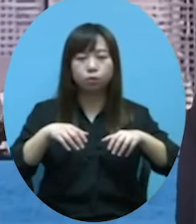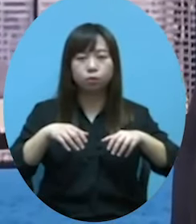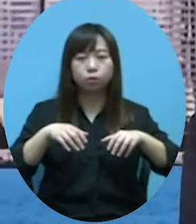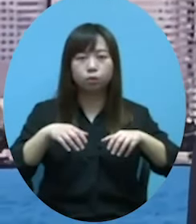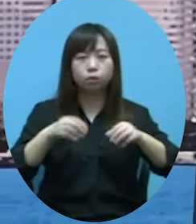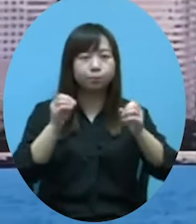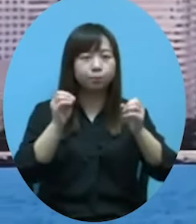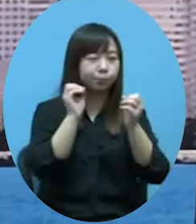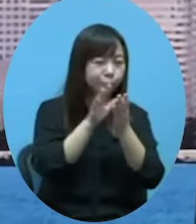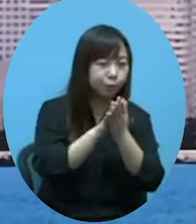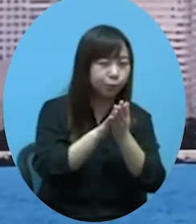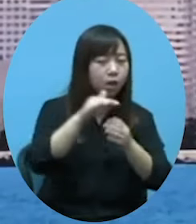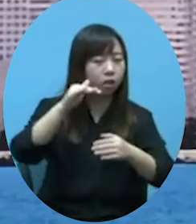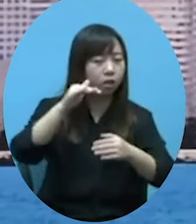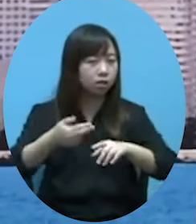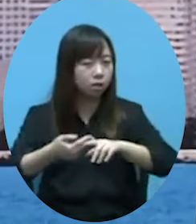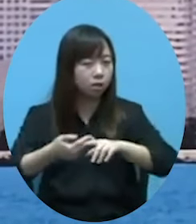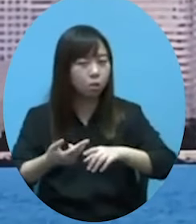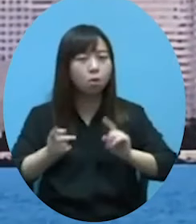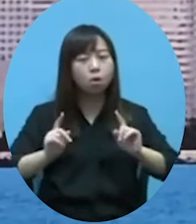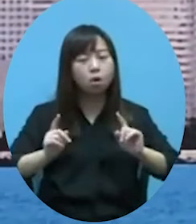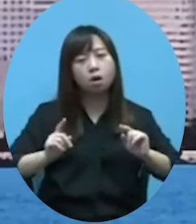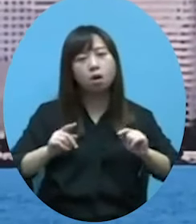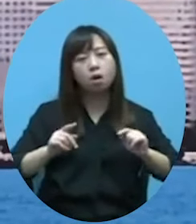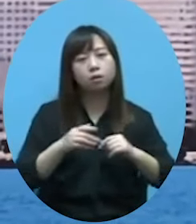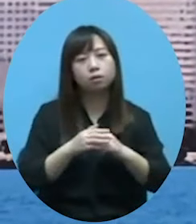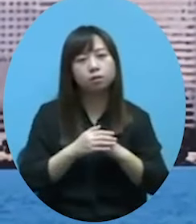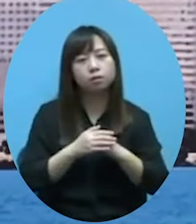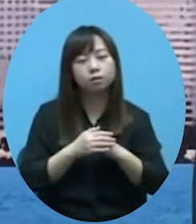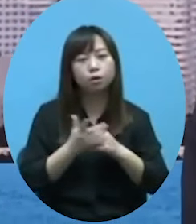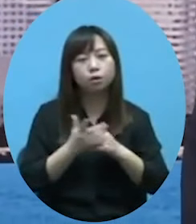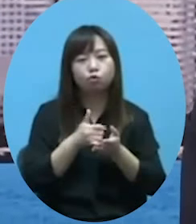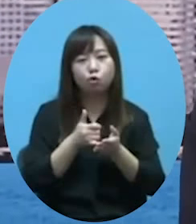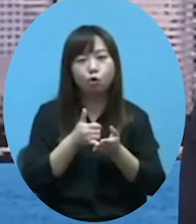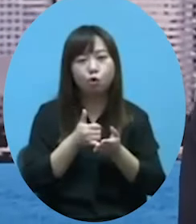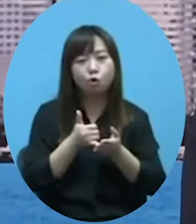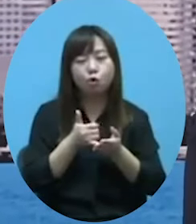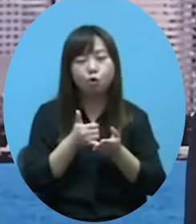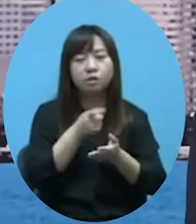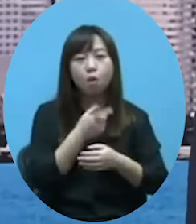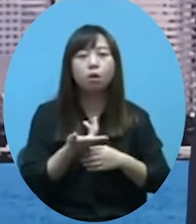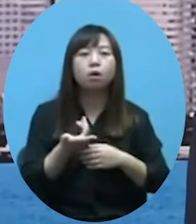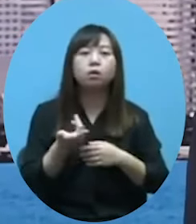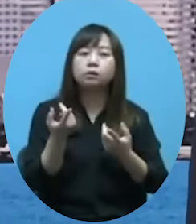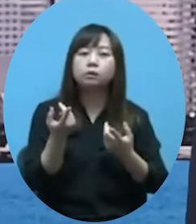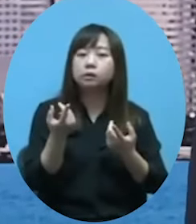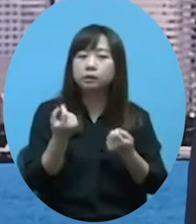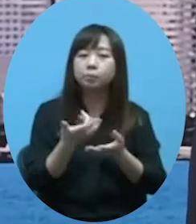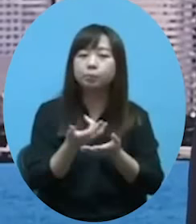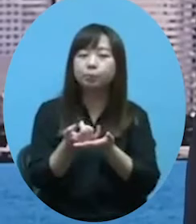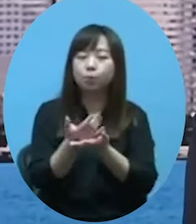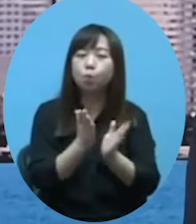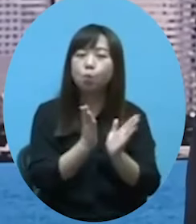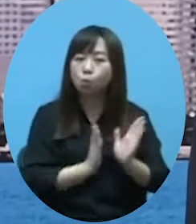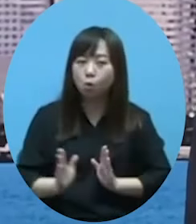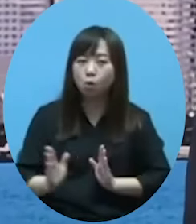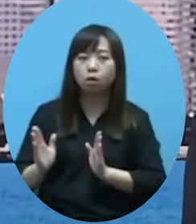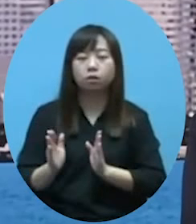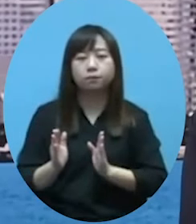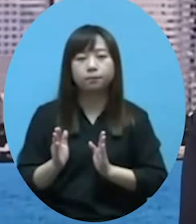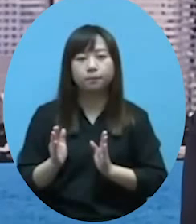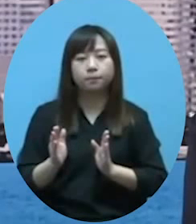啊低程度啊或者那個病毒的測試是弱陽性的其實最主要是在那個測試的過程我們